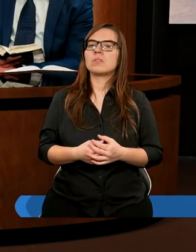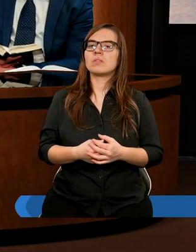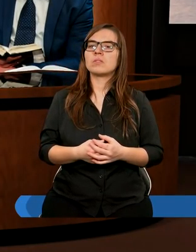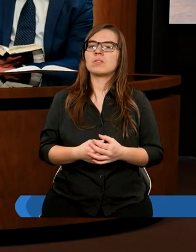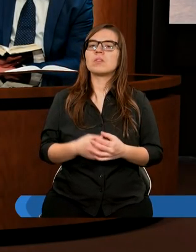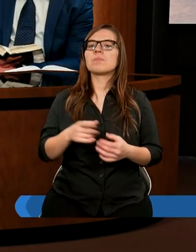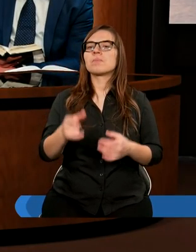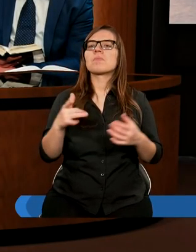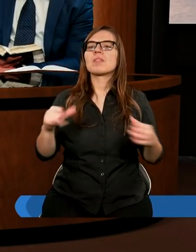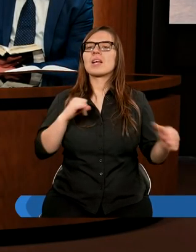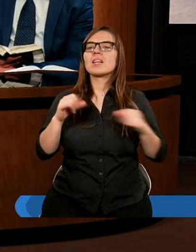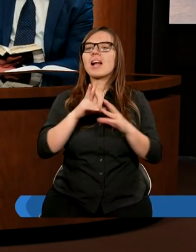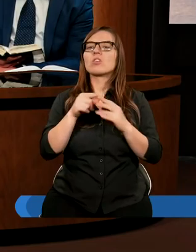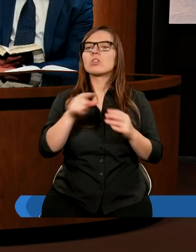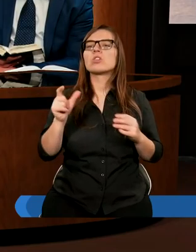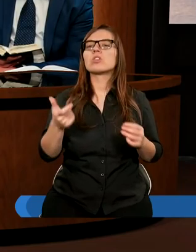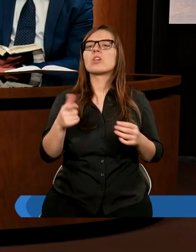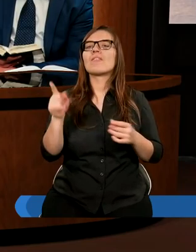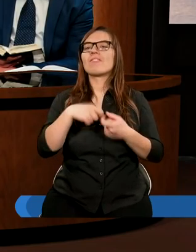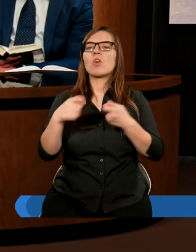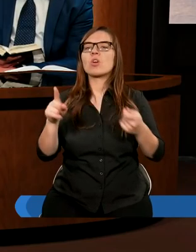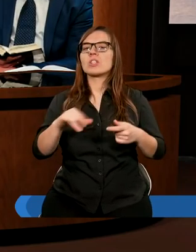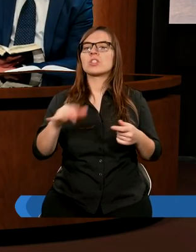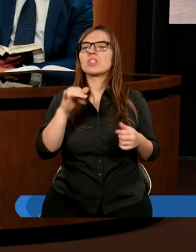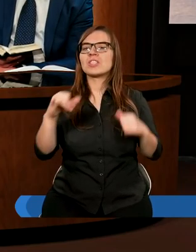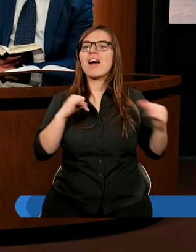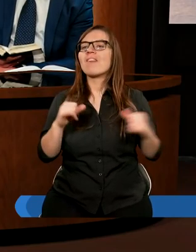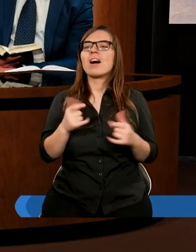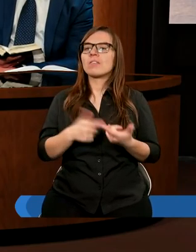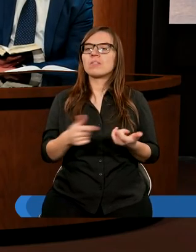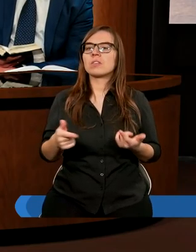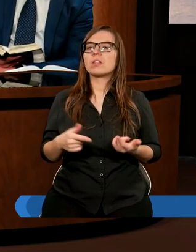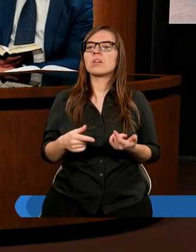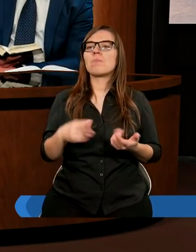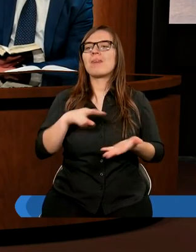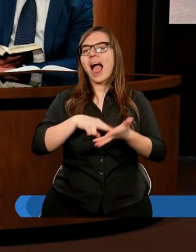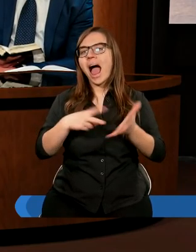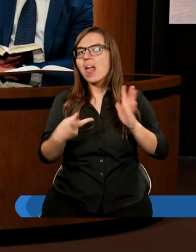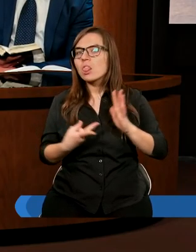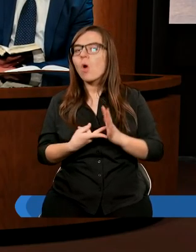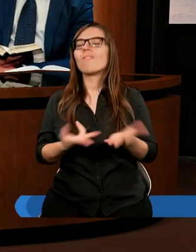Oprócz zarządzania, co nam się jeszcze kojarzy z szafarstwem w tym kontekście? Planowanie.